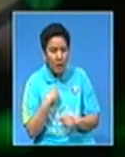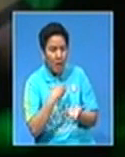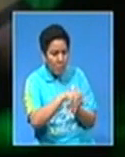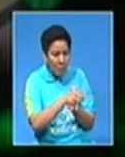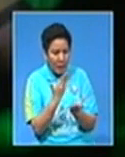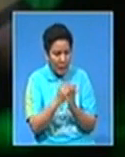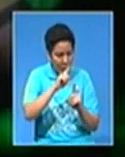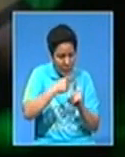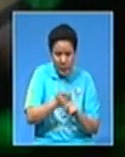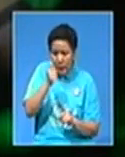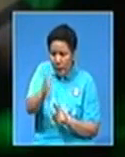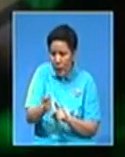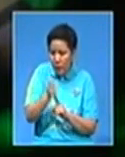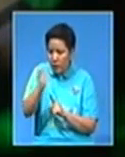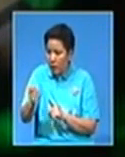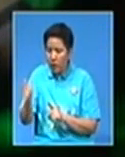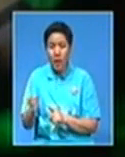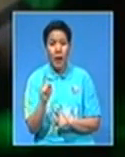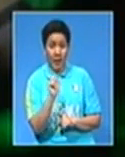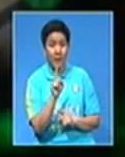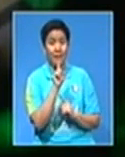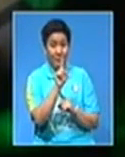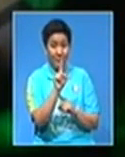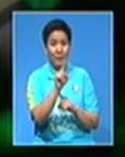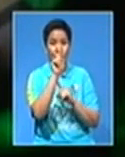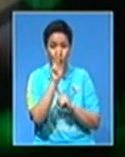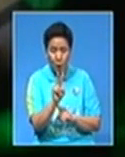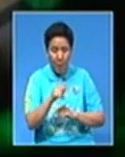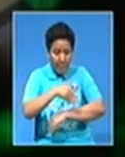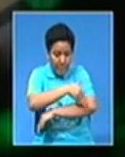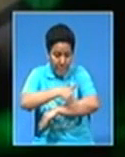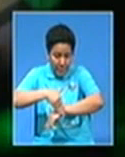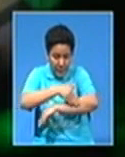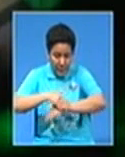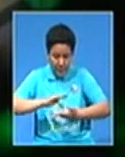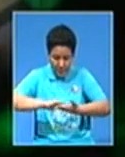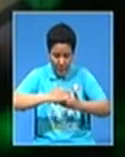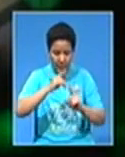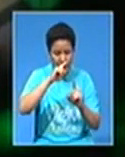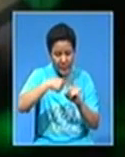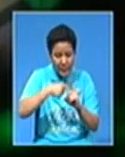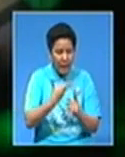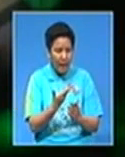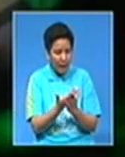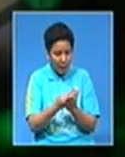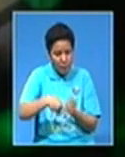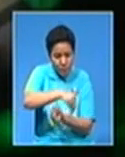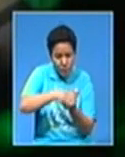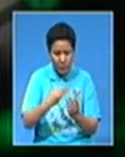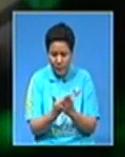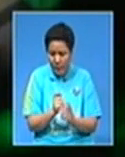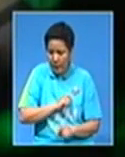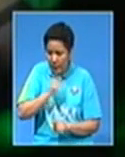ที่ต้องจ่ายในแต่ละเดือนนั้นมีอะไรบ้าง 2. การจะทำบัญชีครัวเรือนอันจะเป็นเครื่องมือสำคัญนะครับเพื่อช่วยในการปรับปรุงพฤติกร